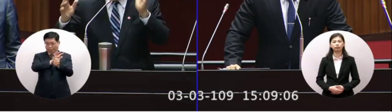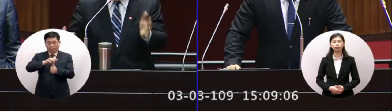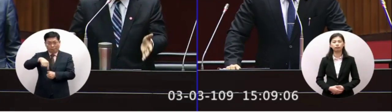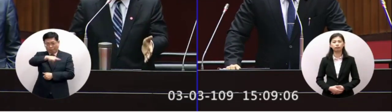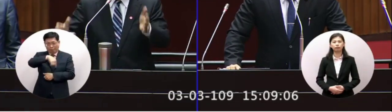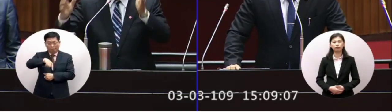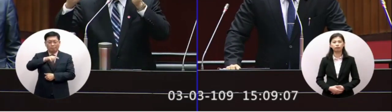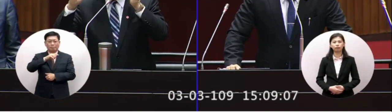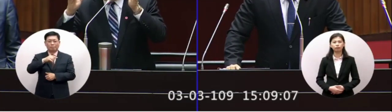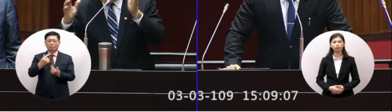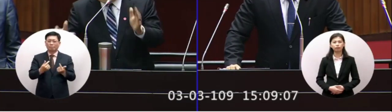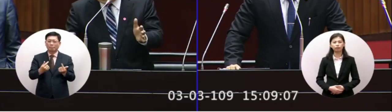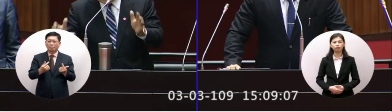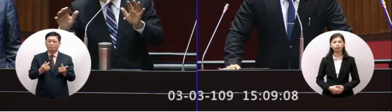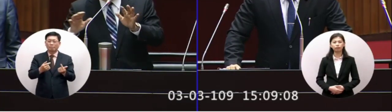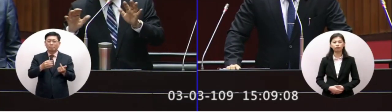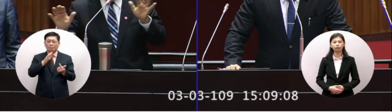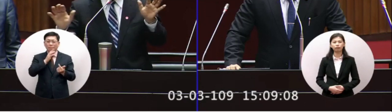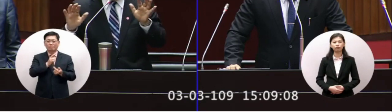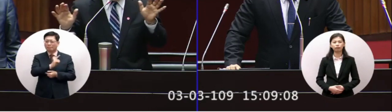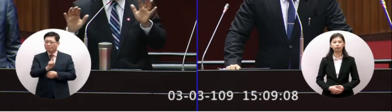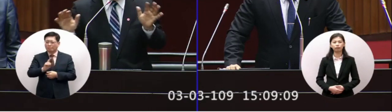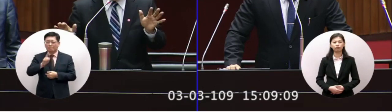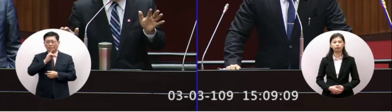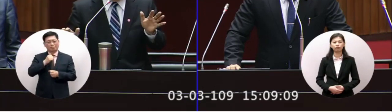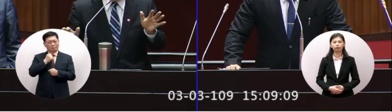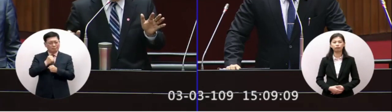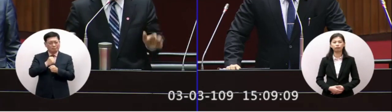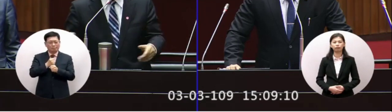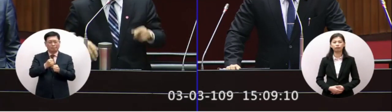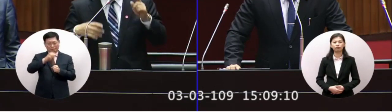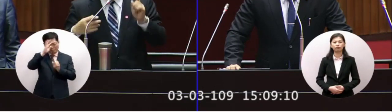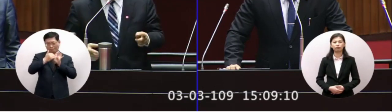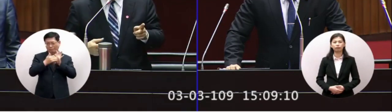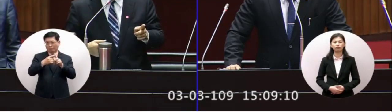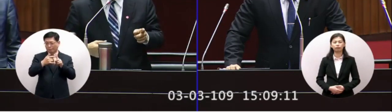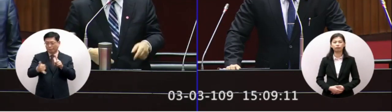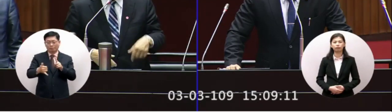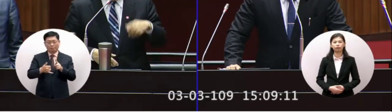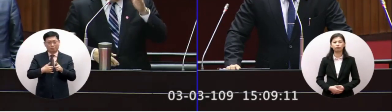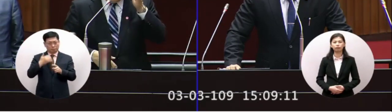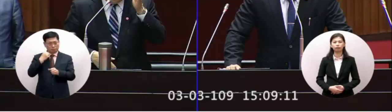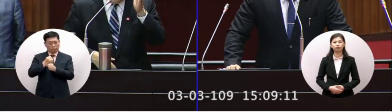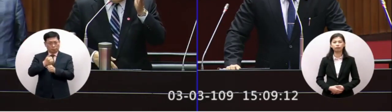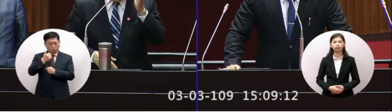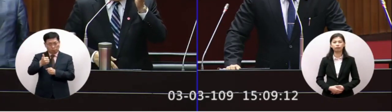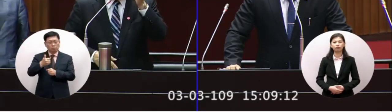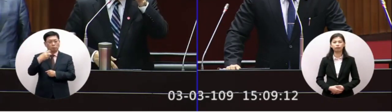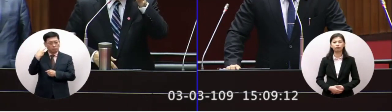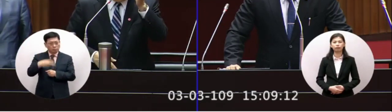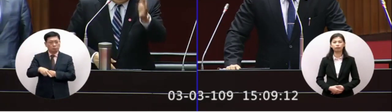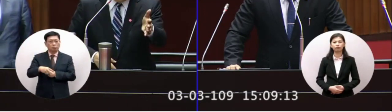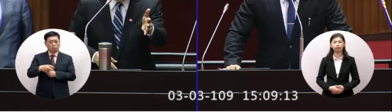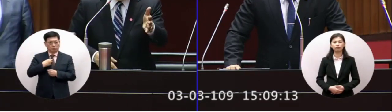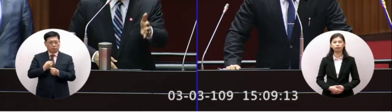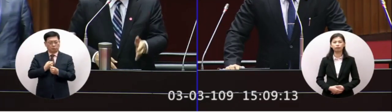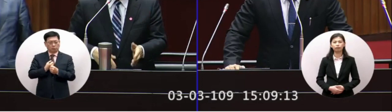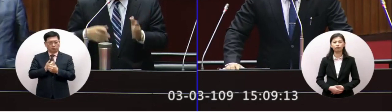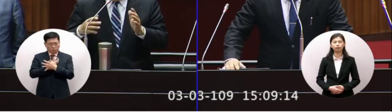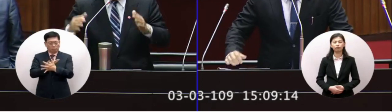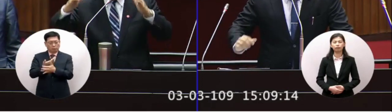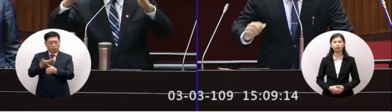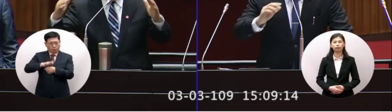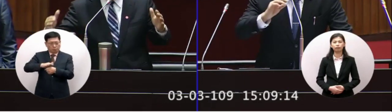的无论他是任何岗位的防疫人员，做得好的还特别给他奖